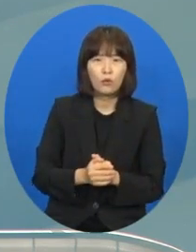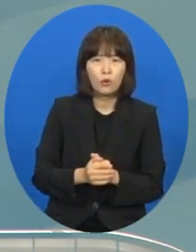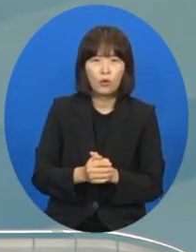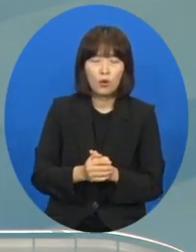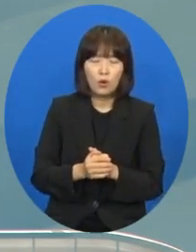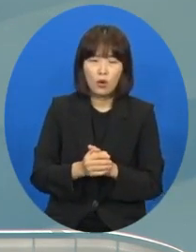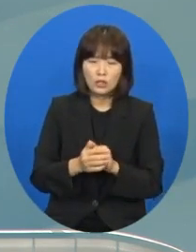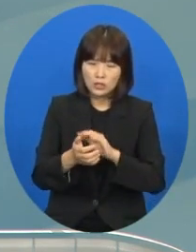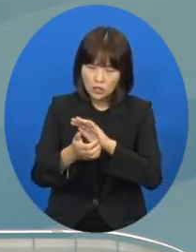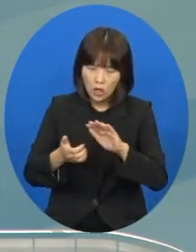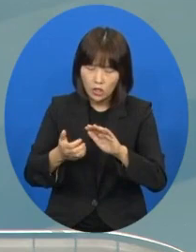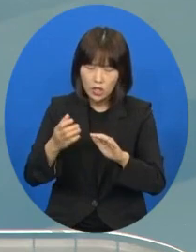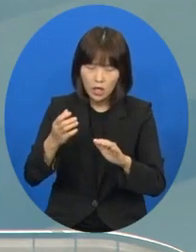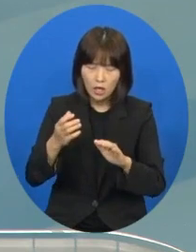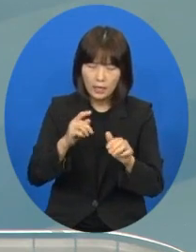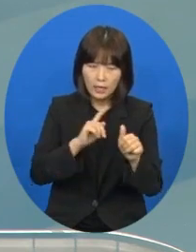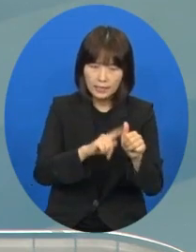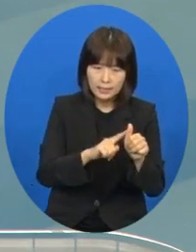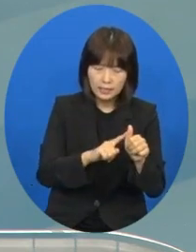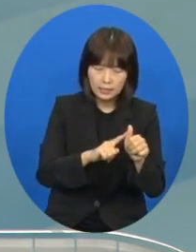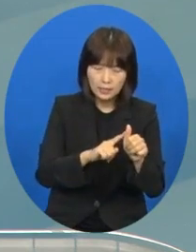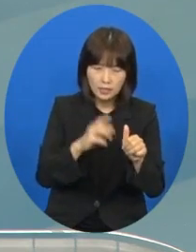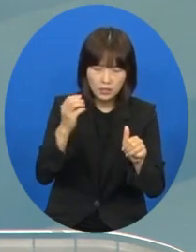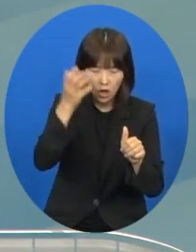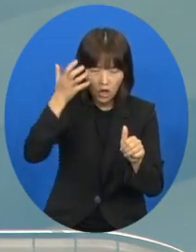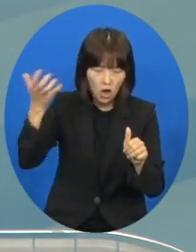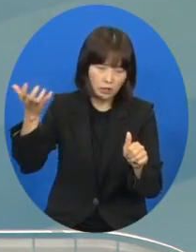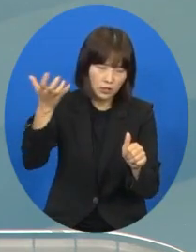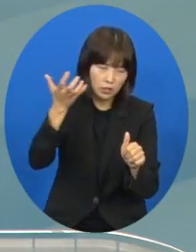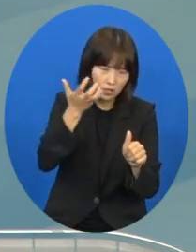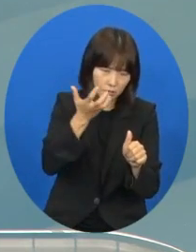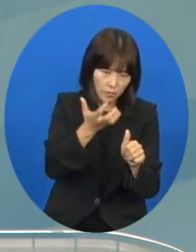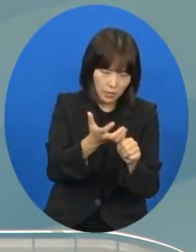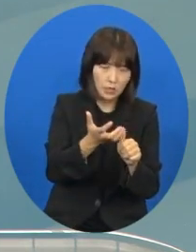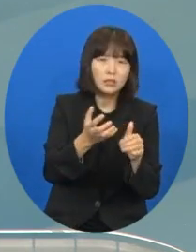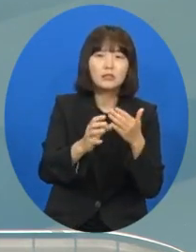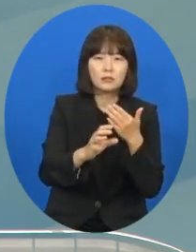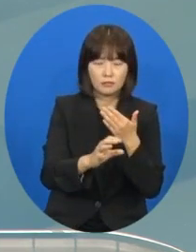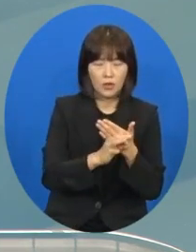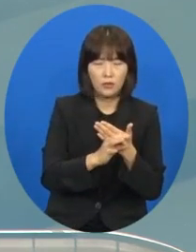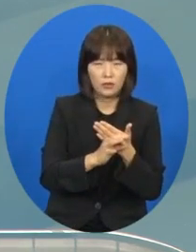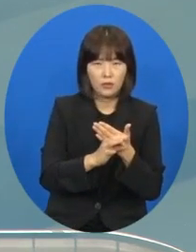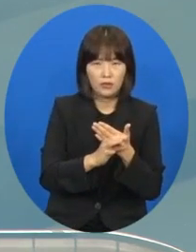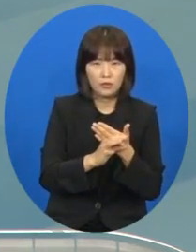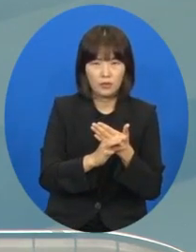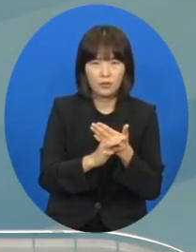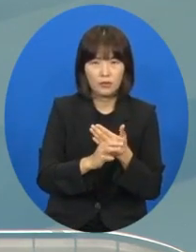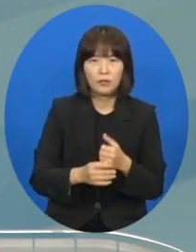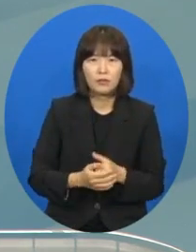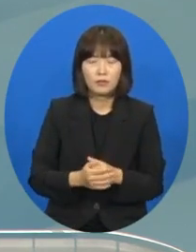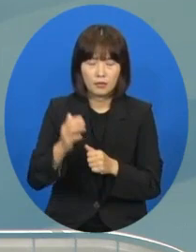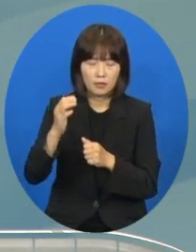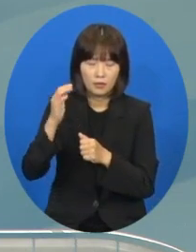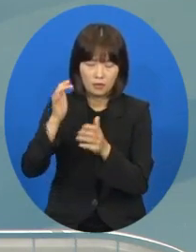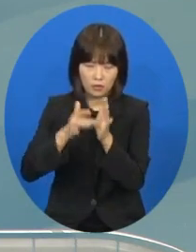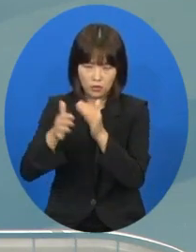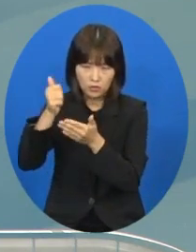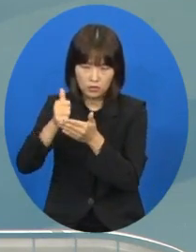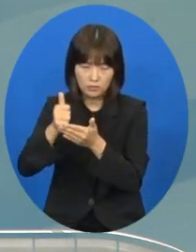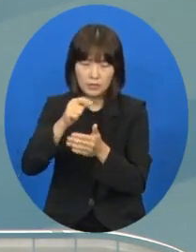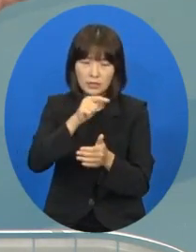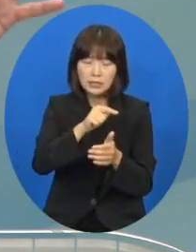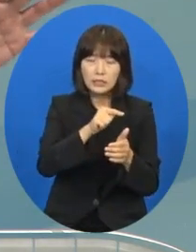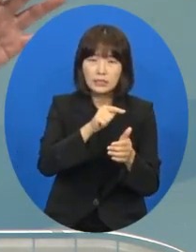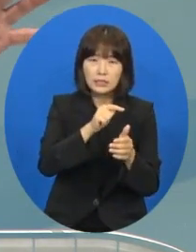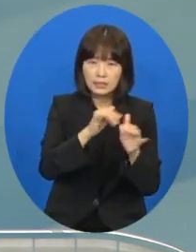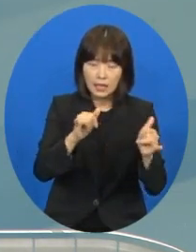그 사람 속에 임하시면 실패자 좋아요. 성령이 임하시면 그는